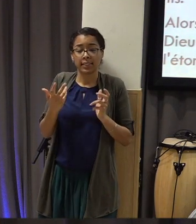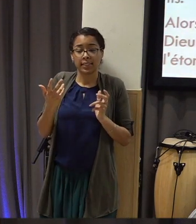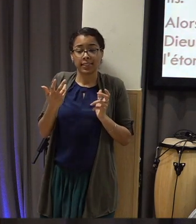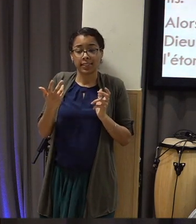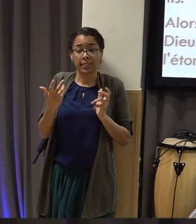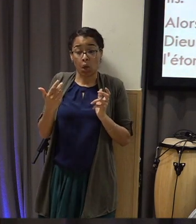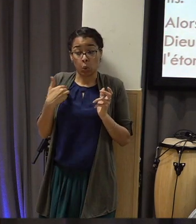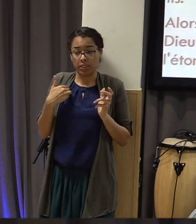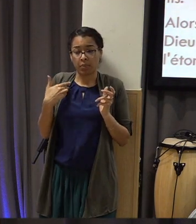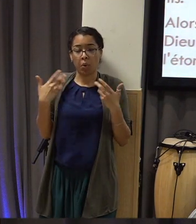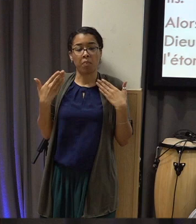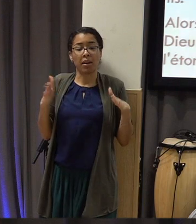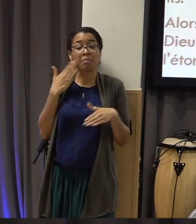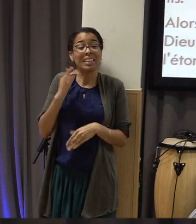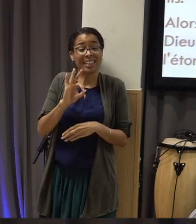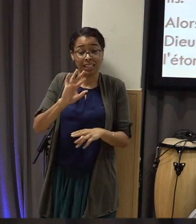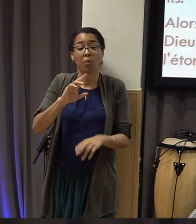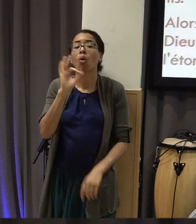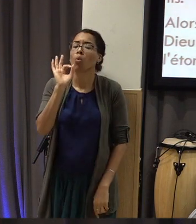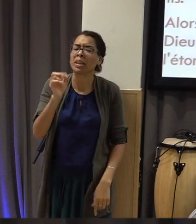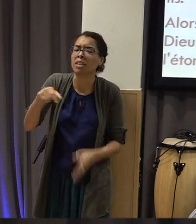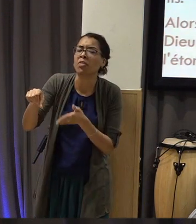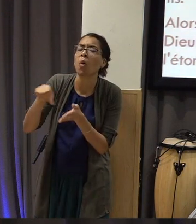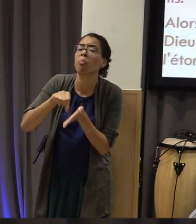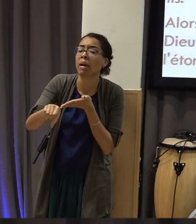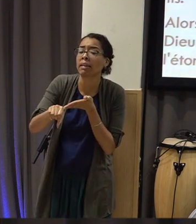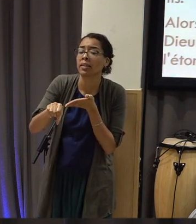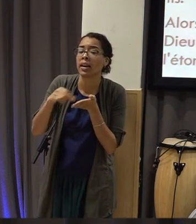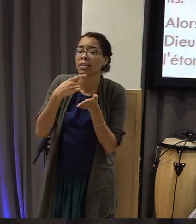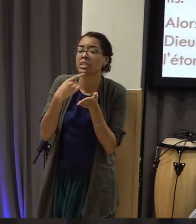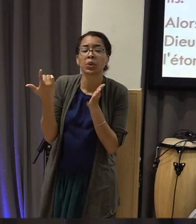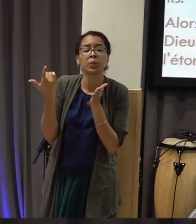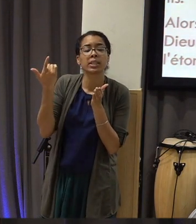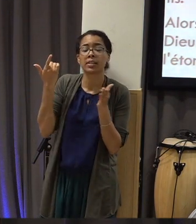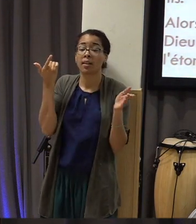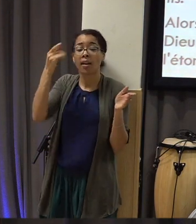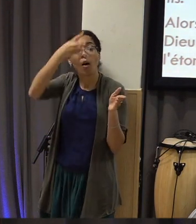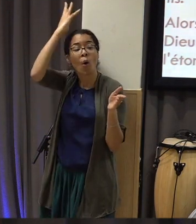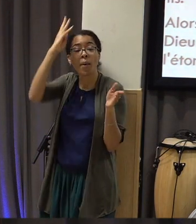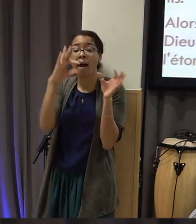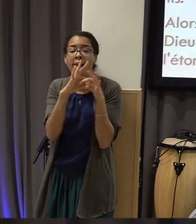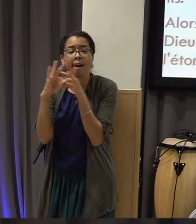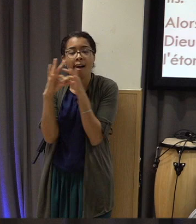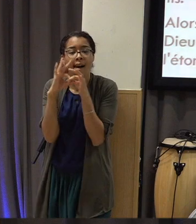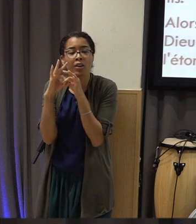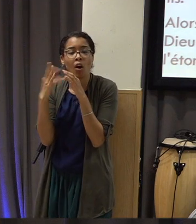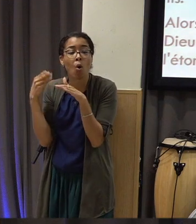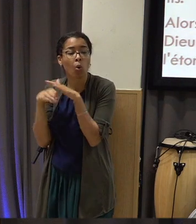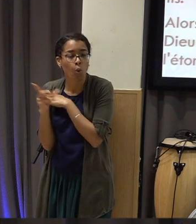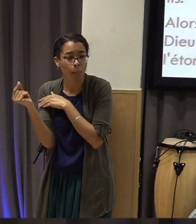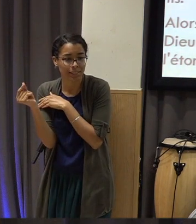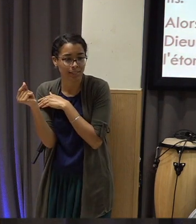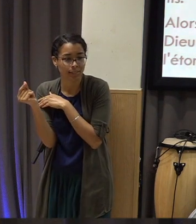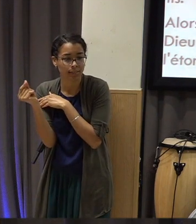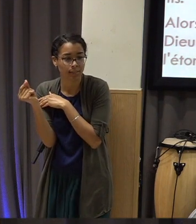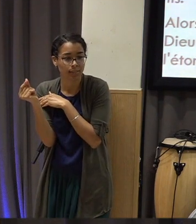l'expose lui aussi. Parce que si Jésus dit oui, Jésus c'est un collabo. Parce qu'il dit oui, il faut payer l'impôt à César et du coup il